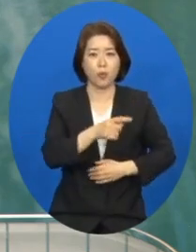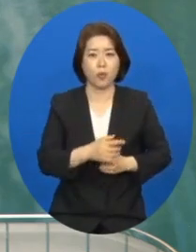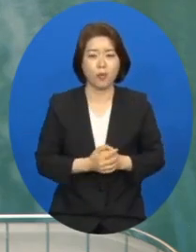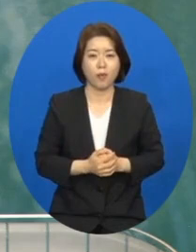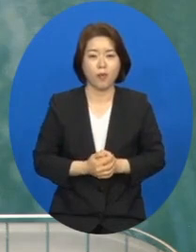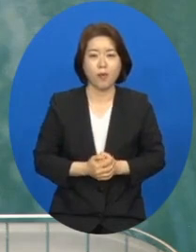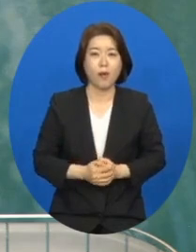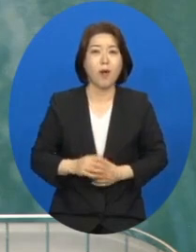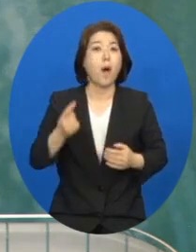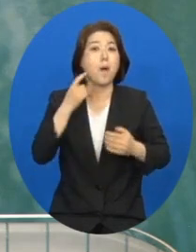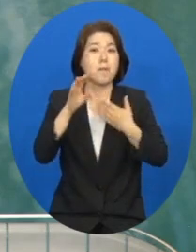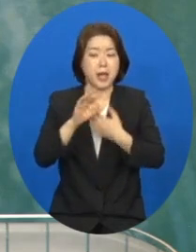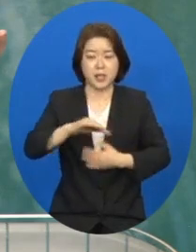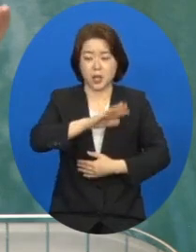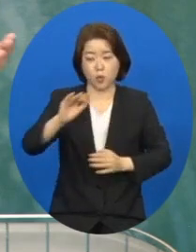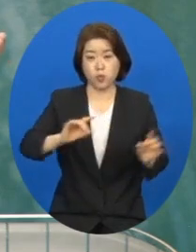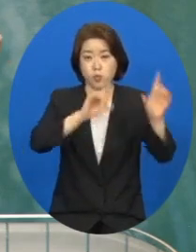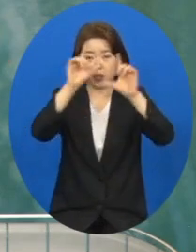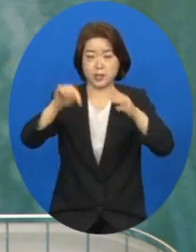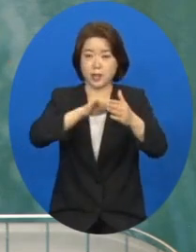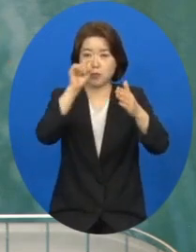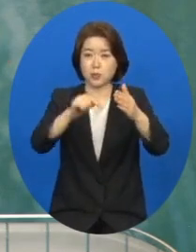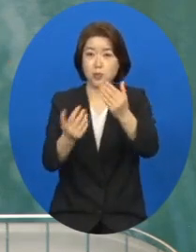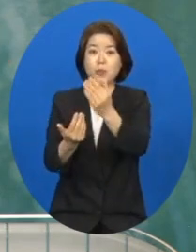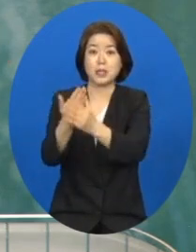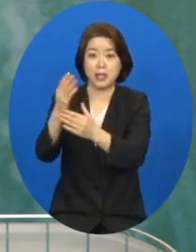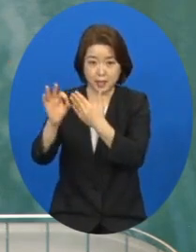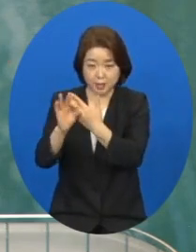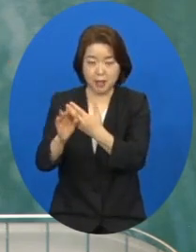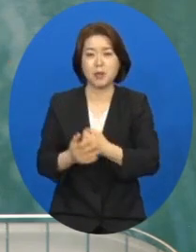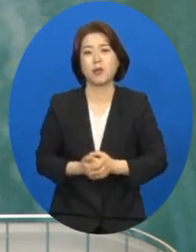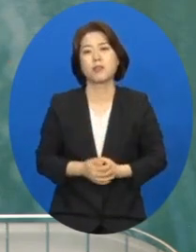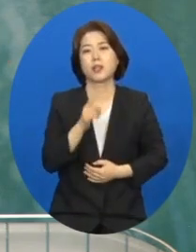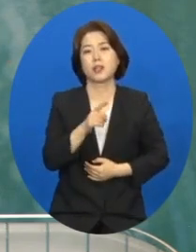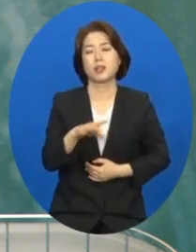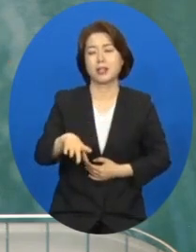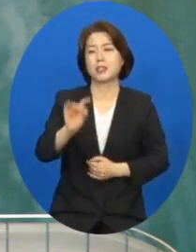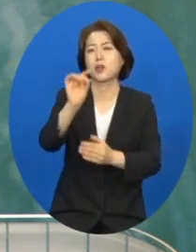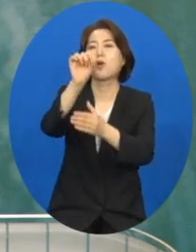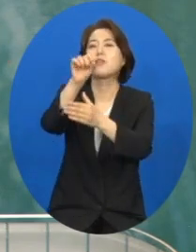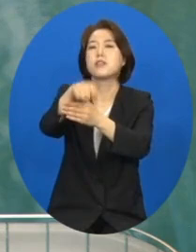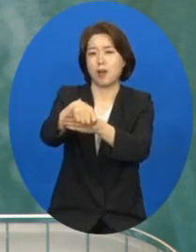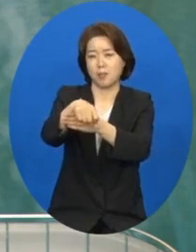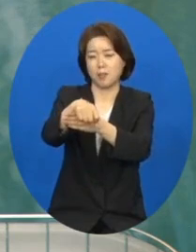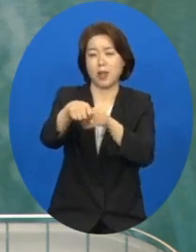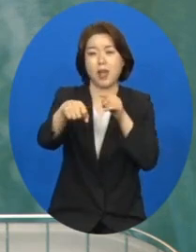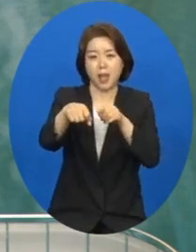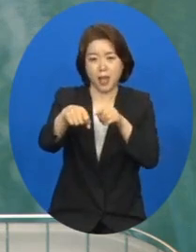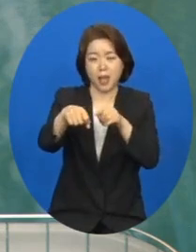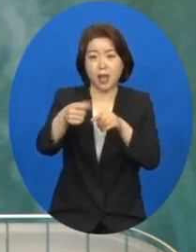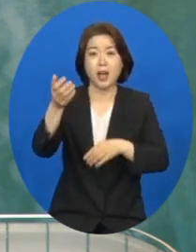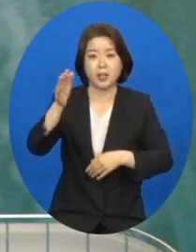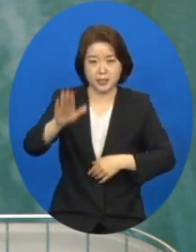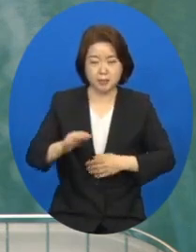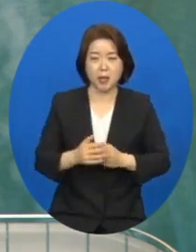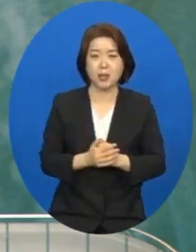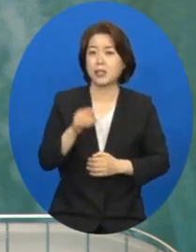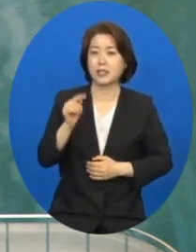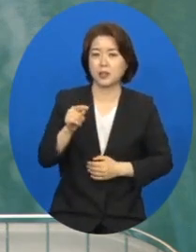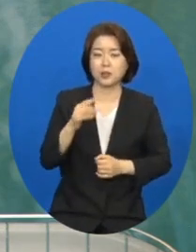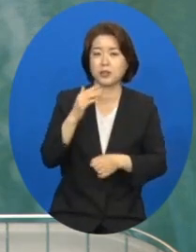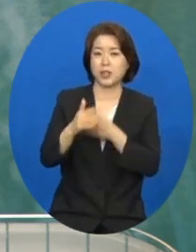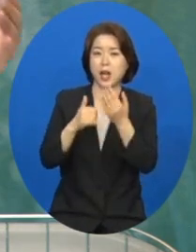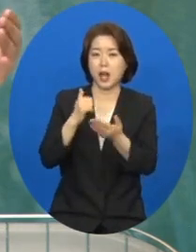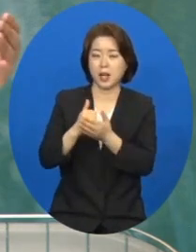만약에 이런 일이 우리의 삶 속에 있다면 그게 첫 열매라고 하더라도 그것은